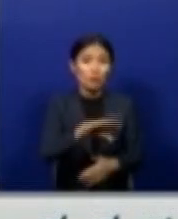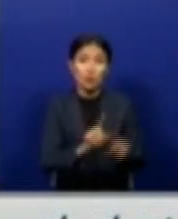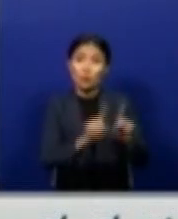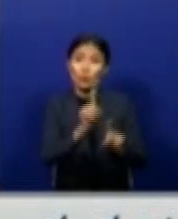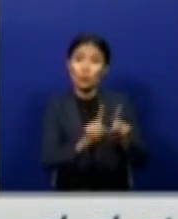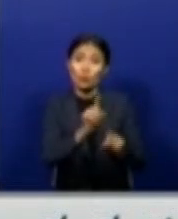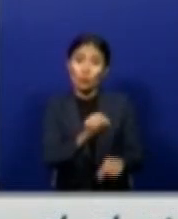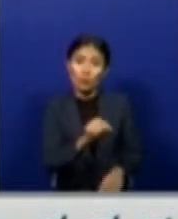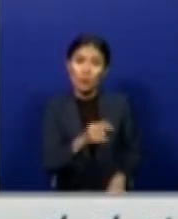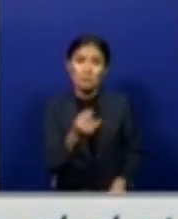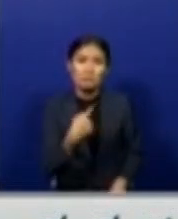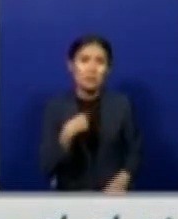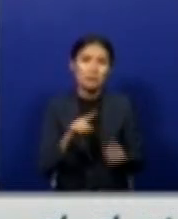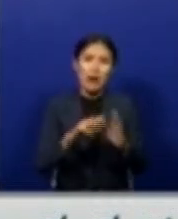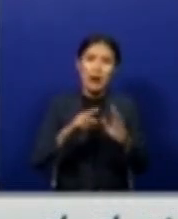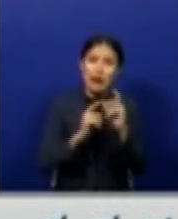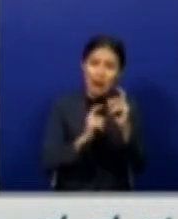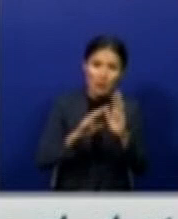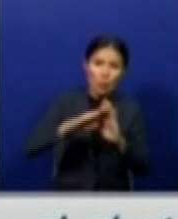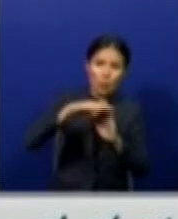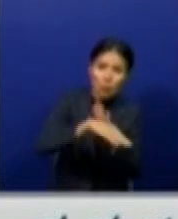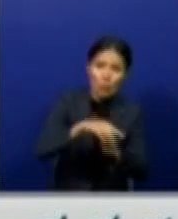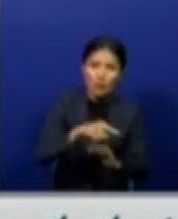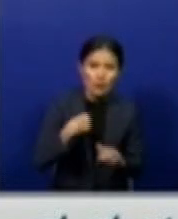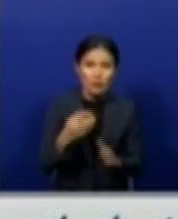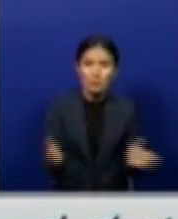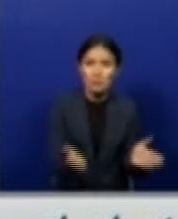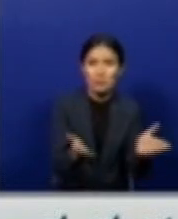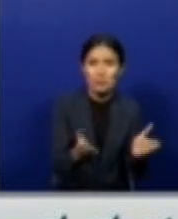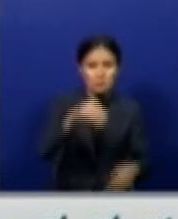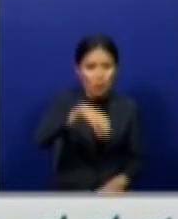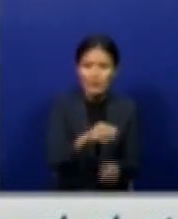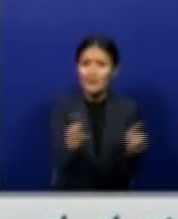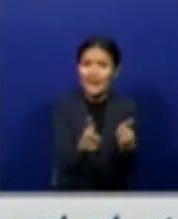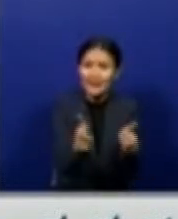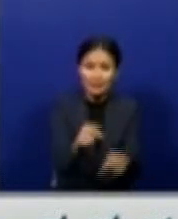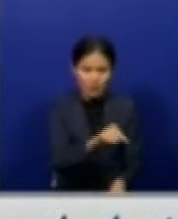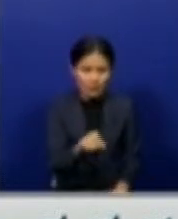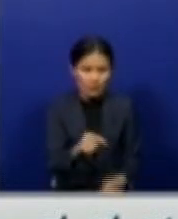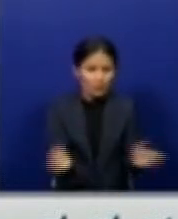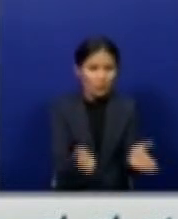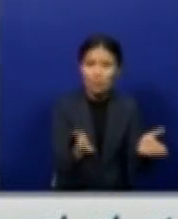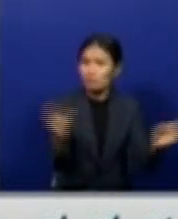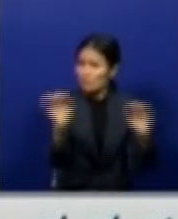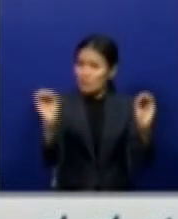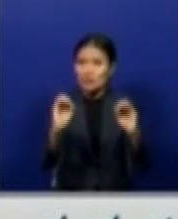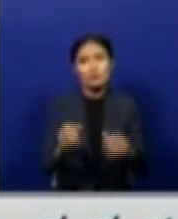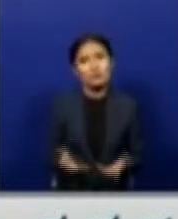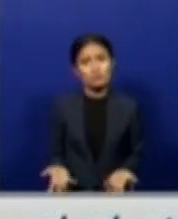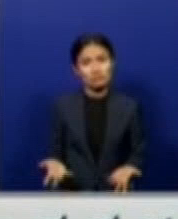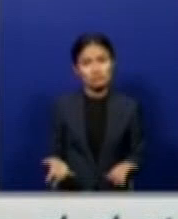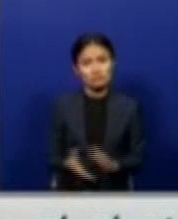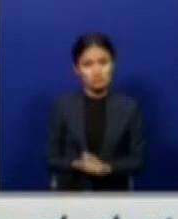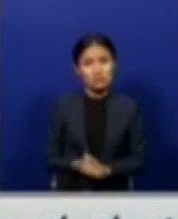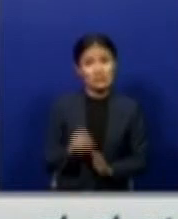านให้คือปิดโอกาสไม่ให้บริษัทเล็กบริษัทน้อยที่ออกหุ้นกู้เนี่ยนะครับได้รับประโยชน์ตรงนี้ด้วยโด